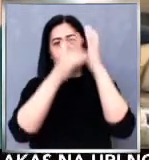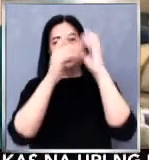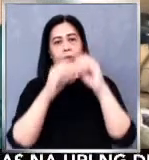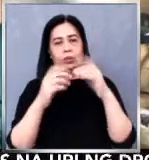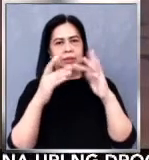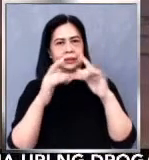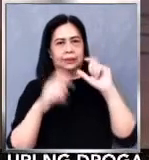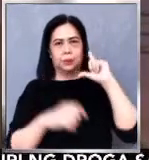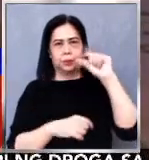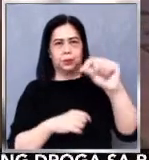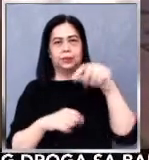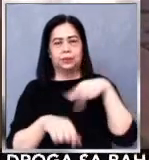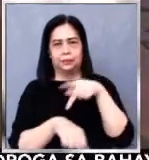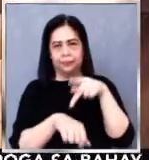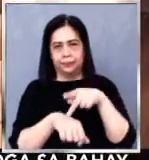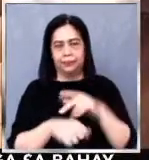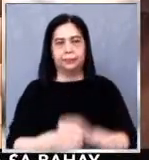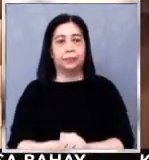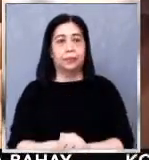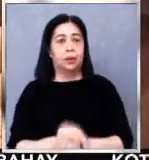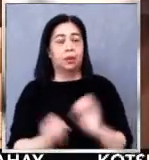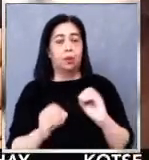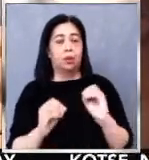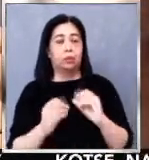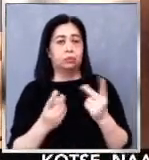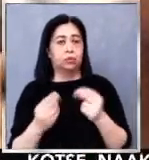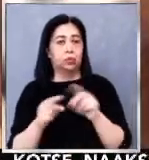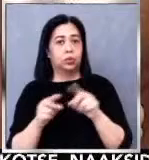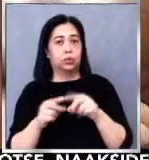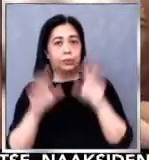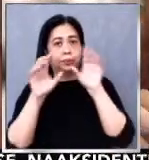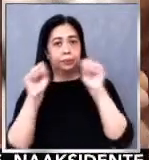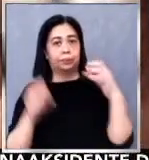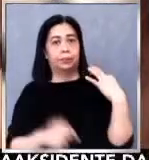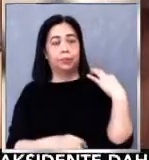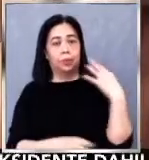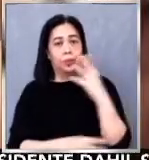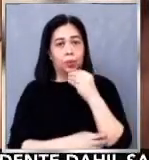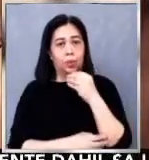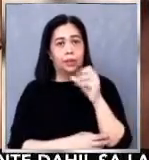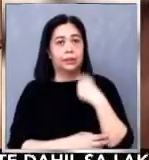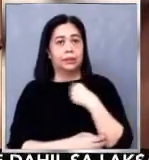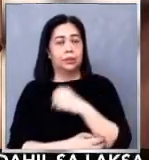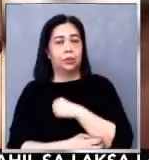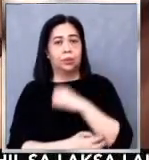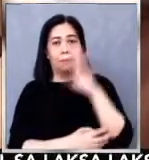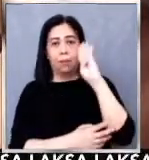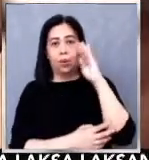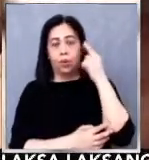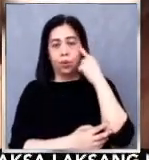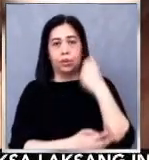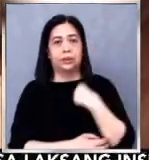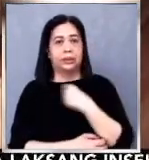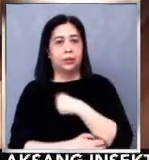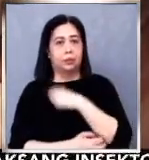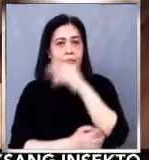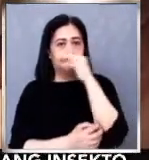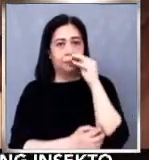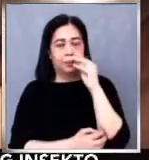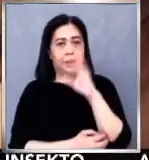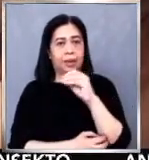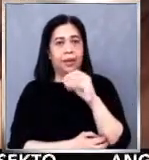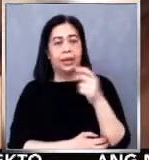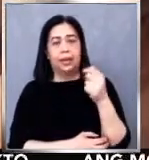bansa. Wala rin aktibidad ang presidential aspirants na sina Senador Bongo, Senator Manny Pacquiao at Calliodi de